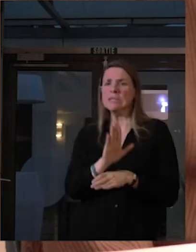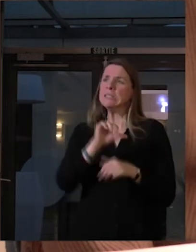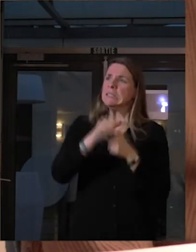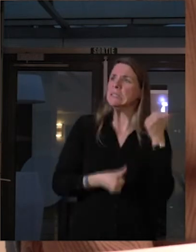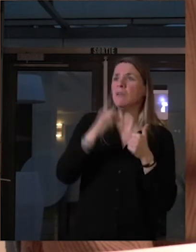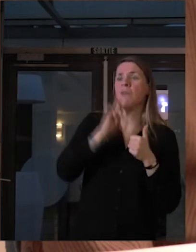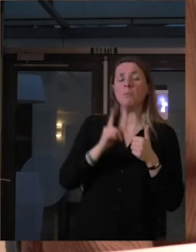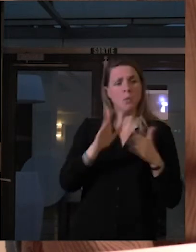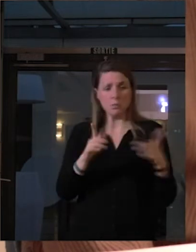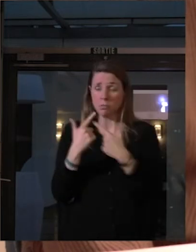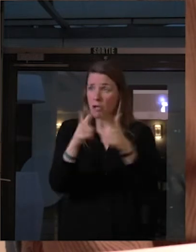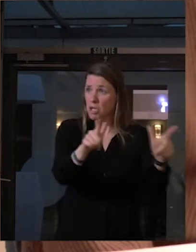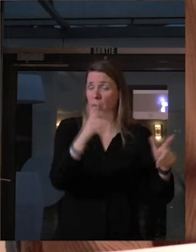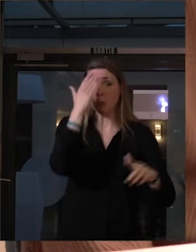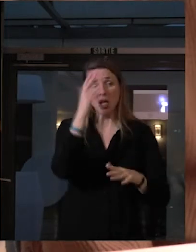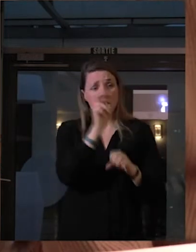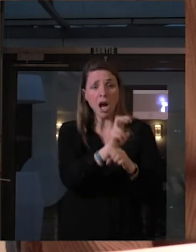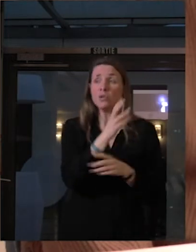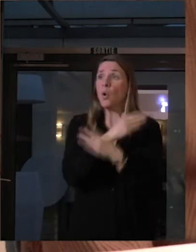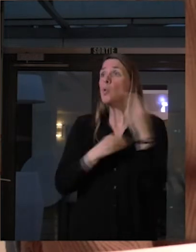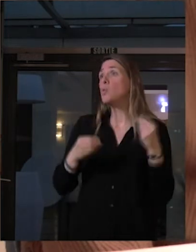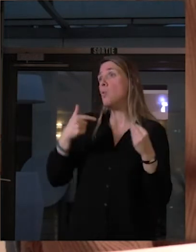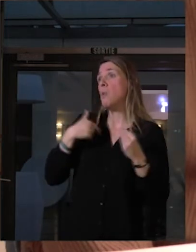faire le font, et celles qui ont envie, comme moi, de garder